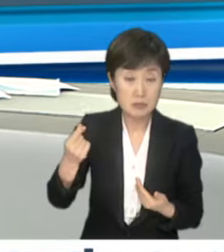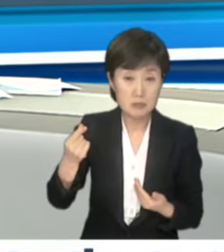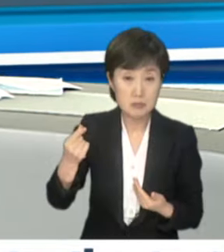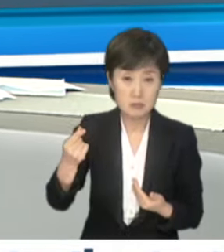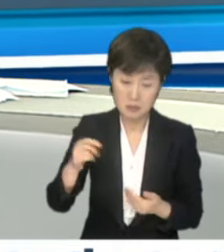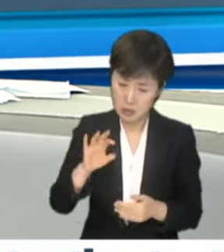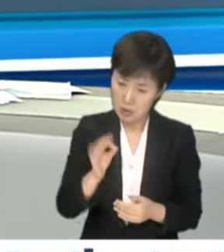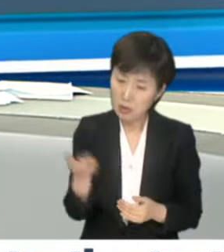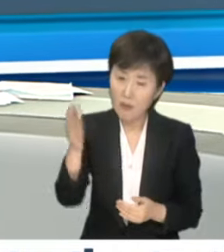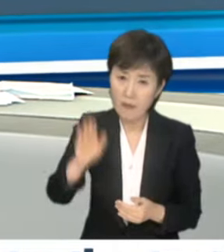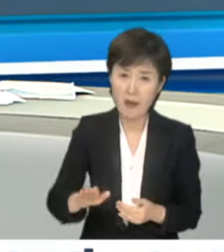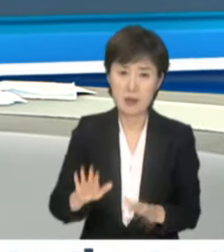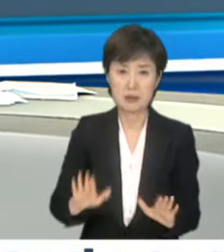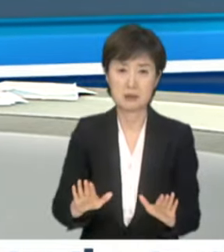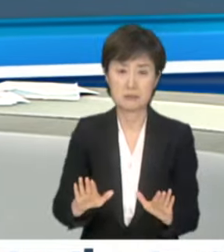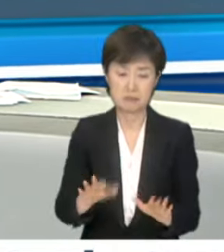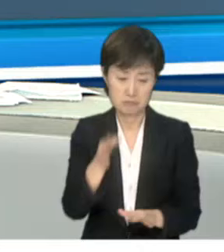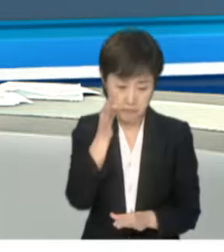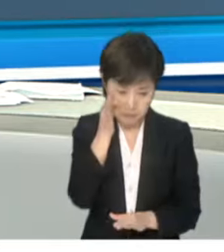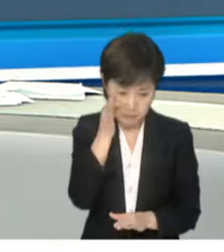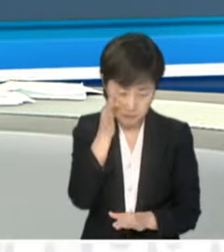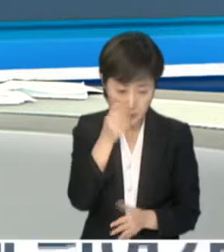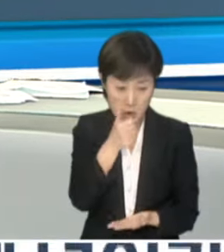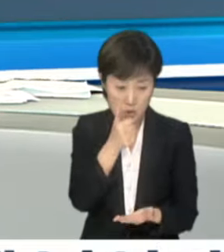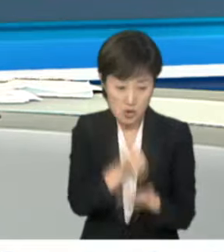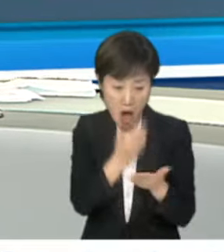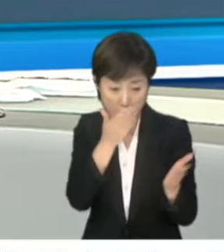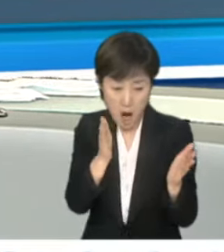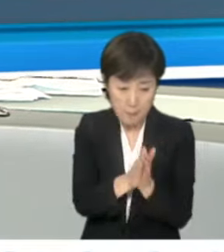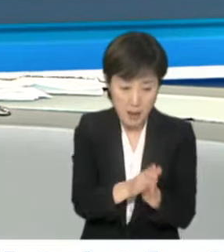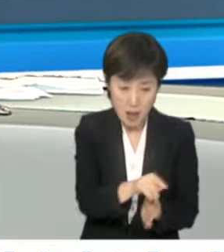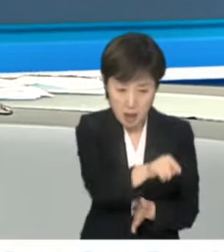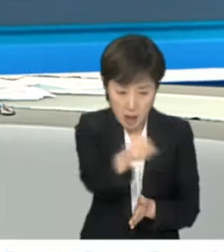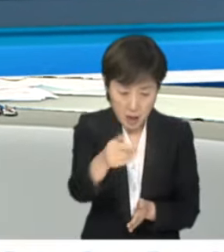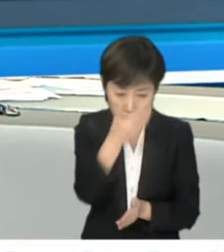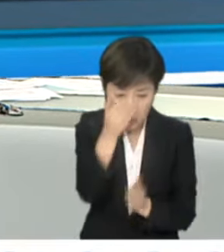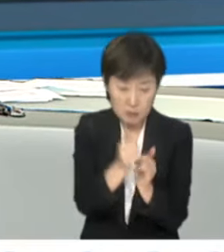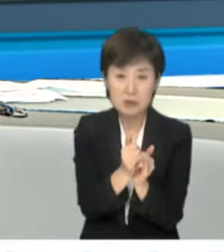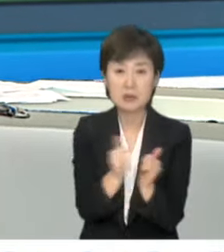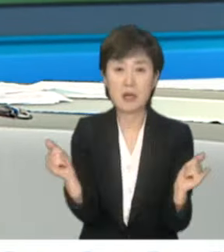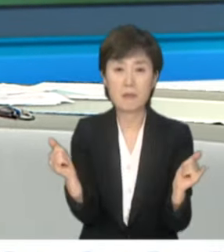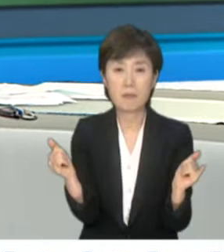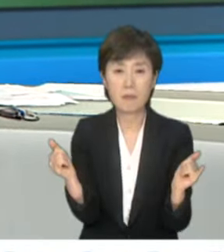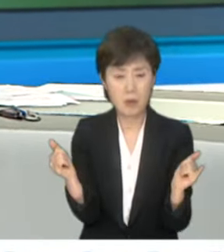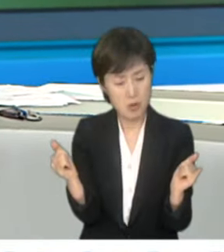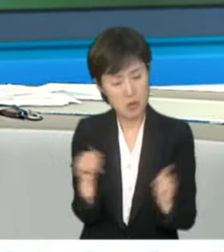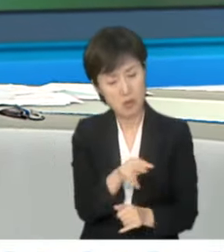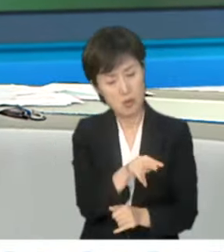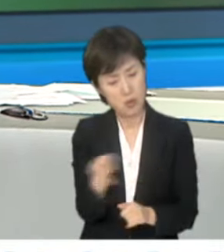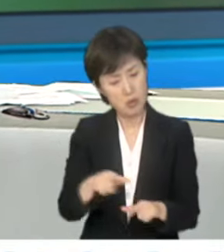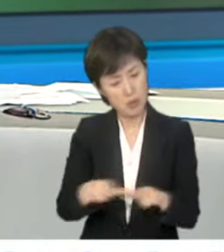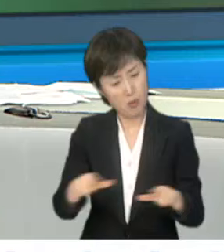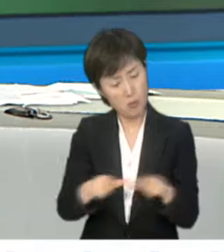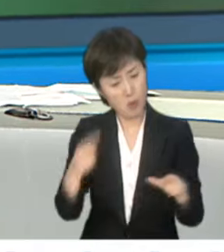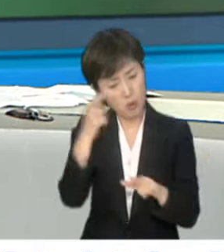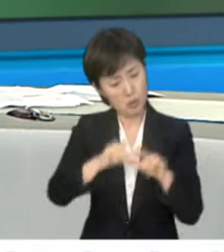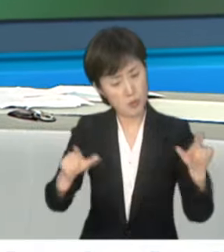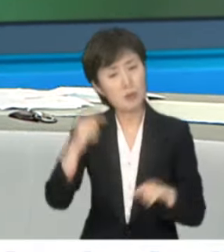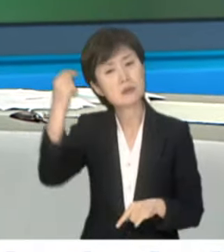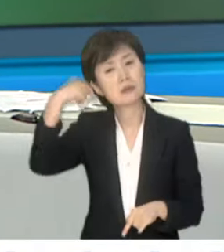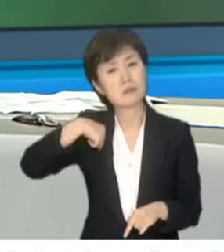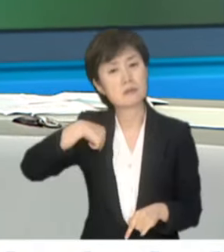딱 그 선입견이 있는데 지금 말씀하신 것처럼 범죄에 가담하게 된 청년들이 대부분 좀 뭐 블러 처리돼 있습니다만 그냥 평범해 보이는